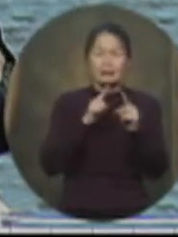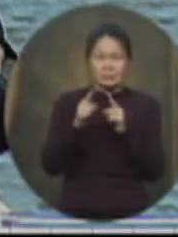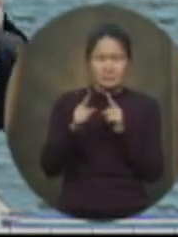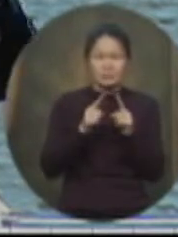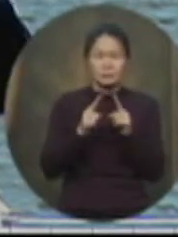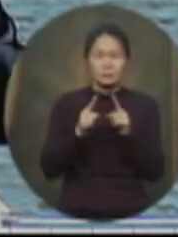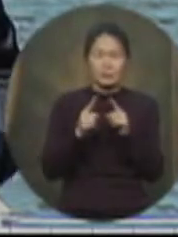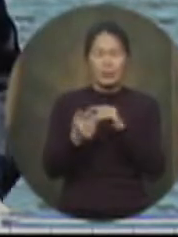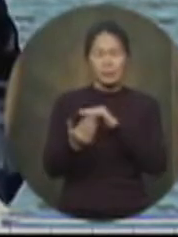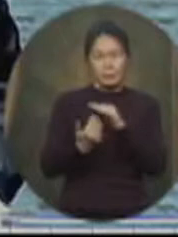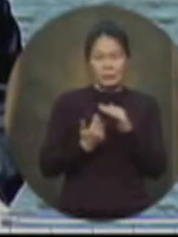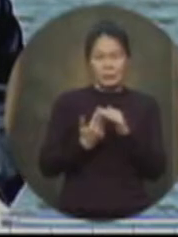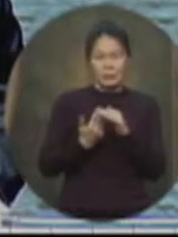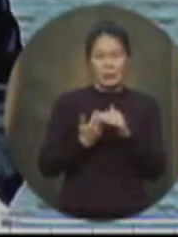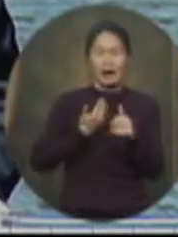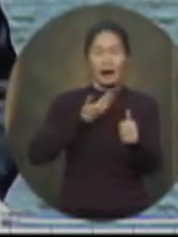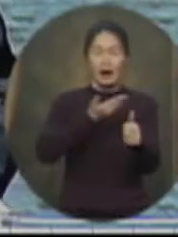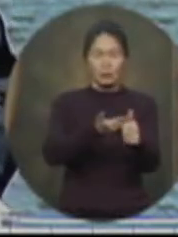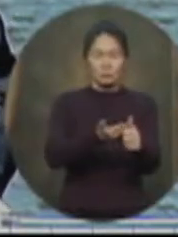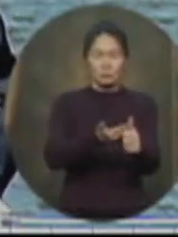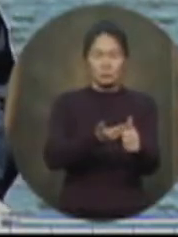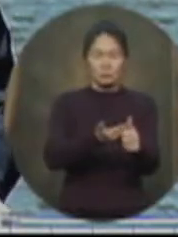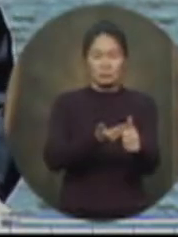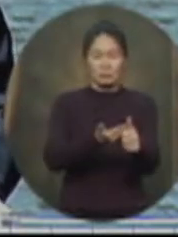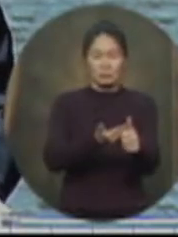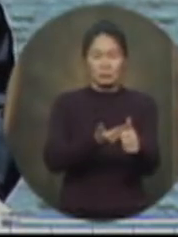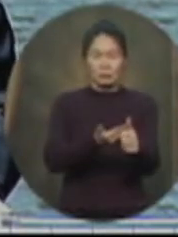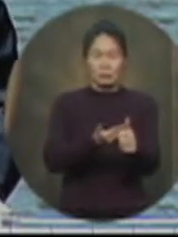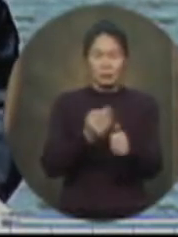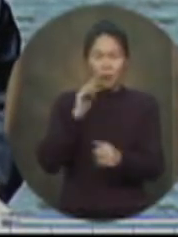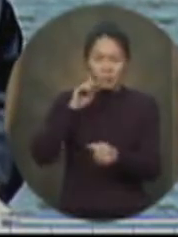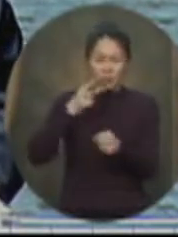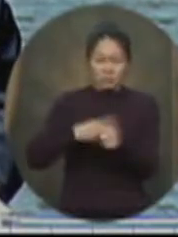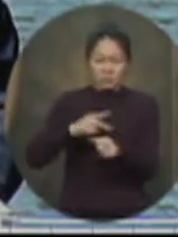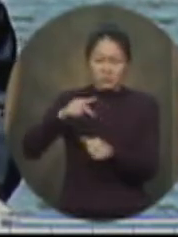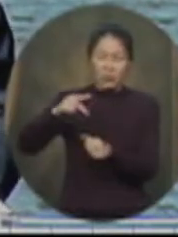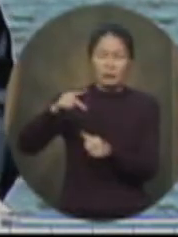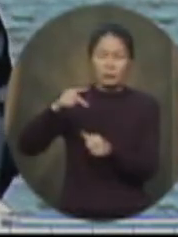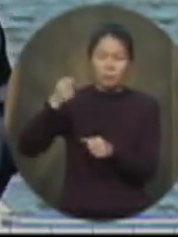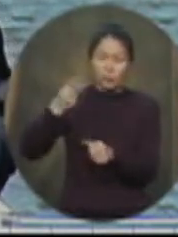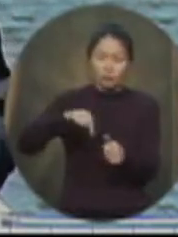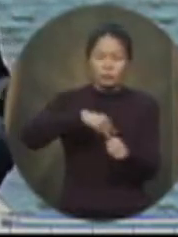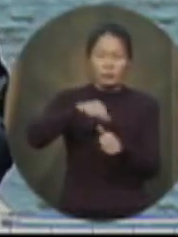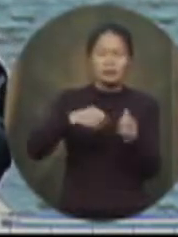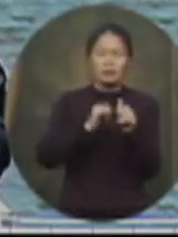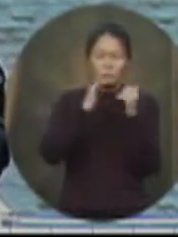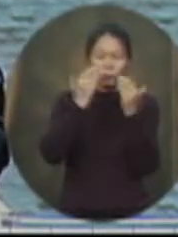미리 주셨어요 사도 바울에게 도 주위에 있는 사람들에게도 다 주셨습니다